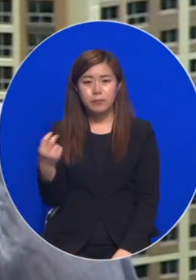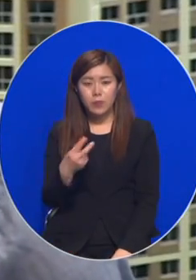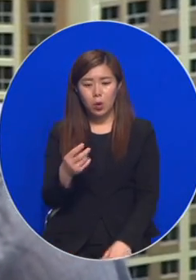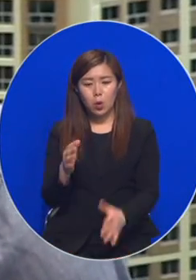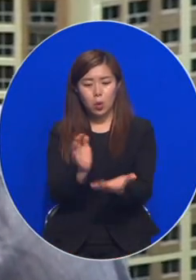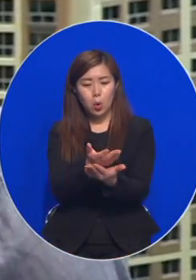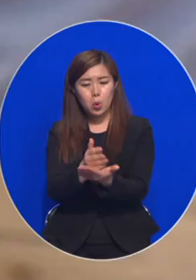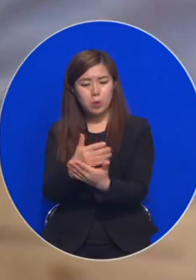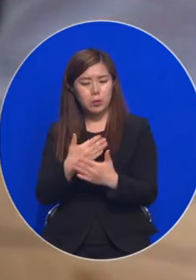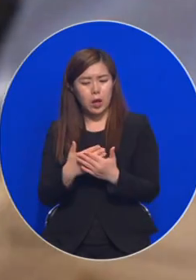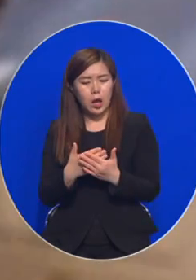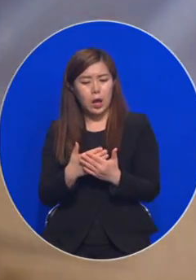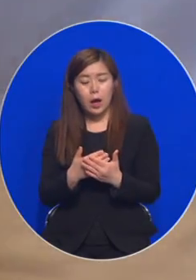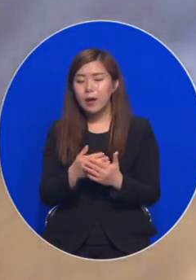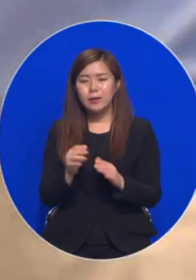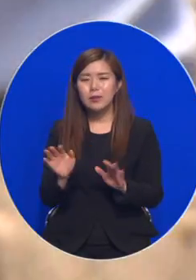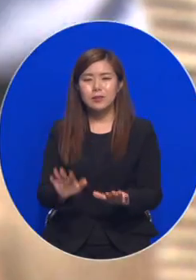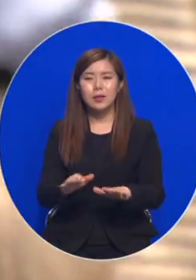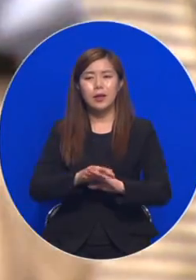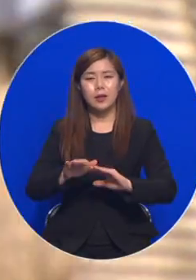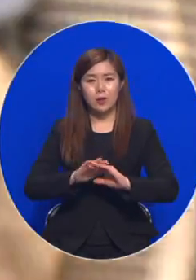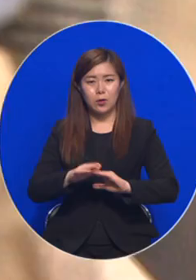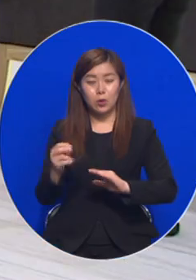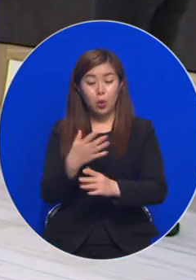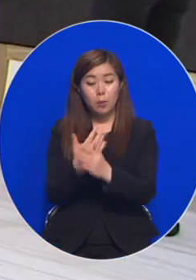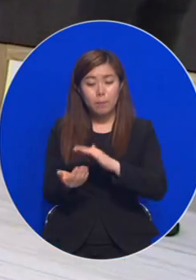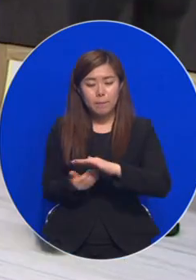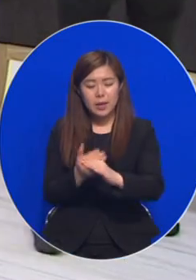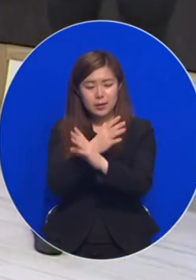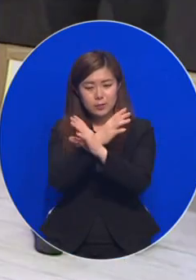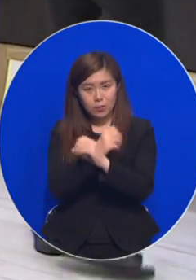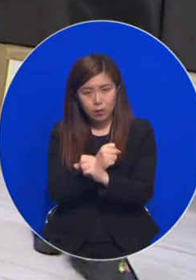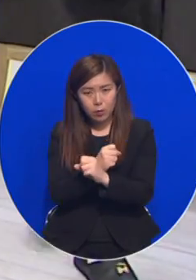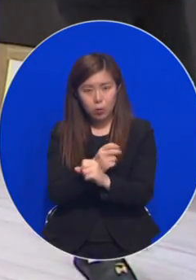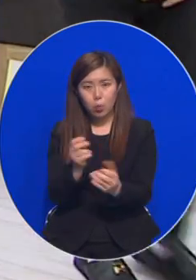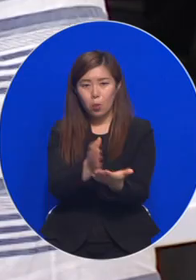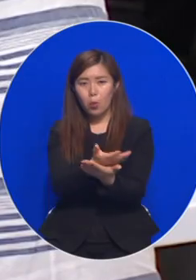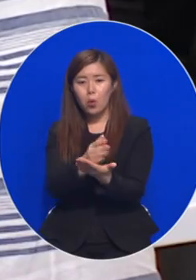불안 우려를 해소하고 사전 청약제 등을 통해 공급 효과를